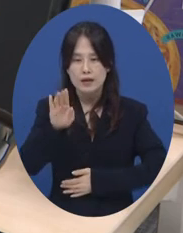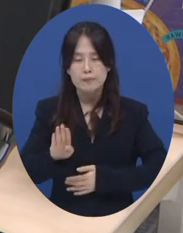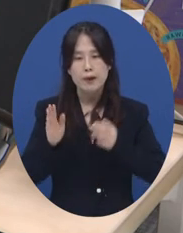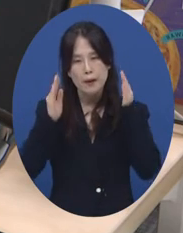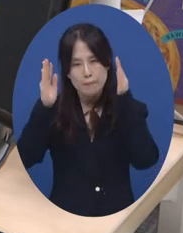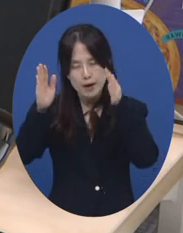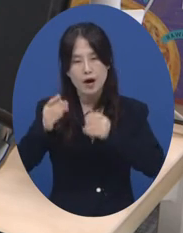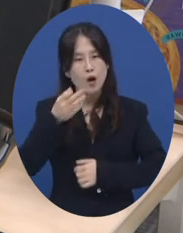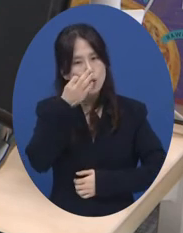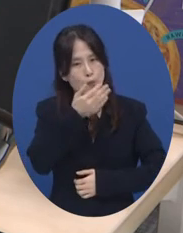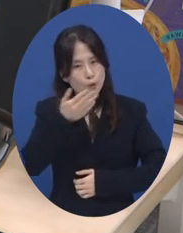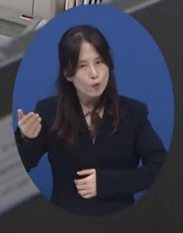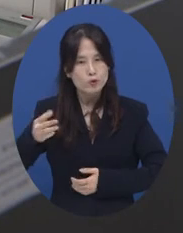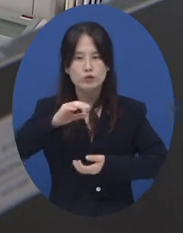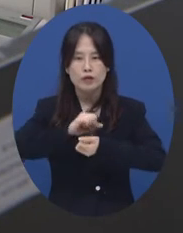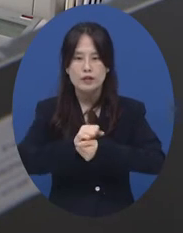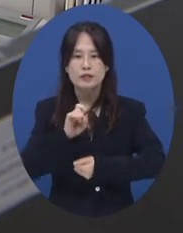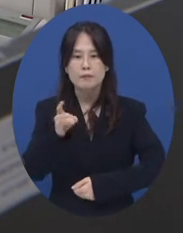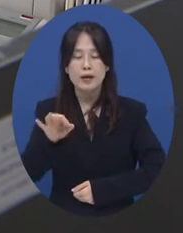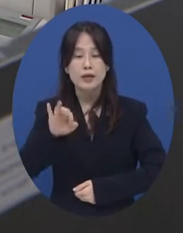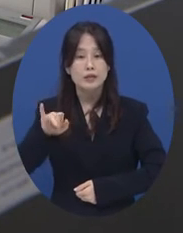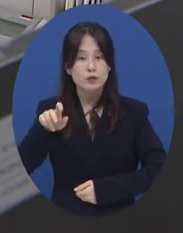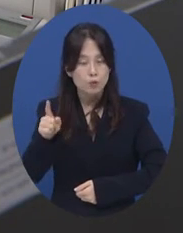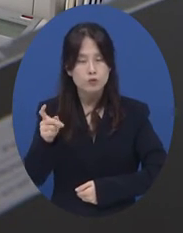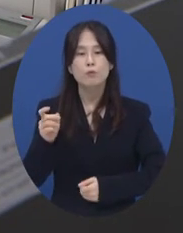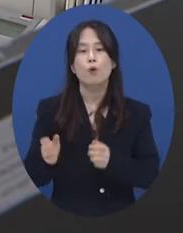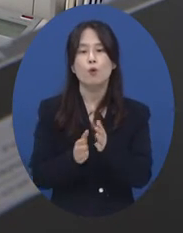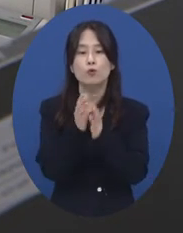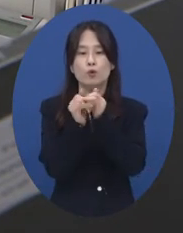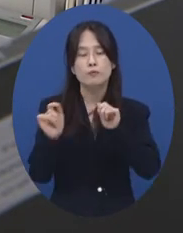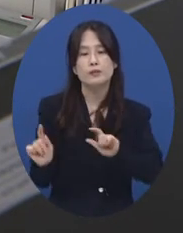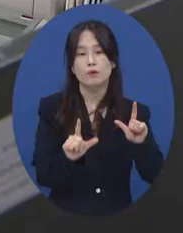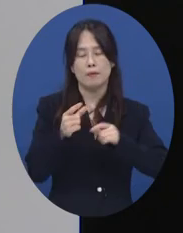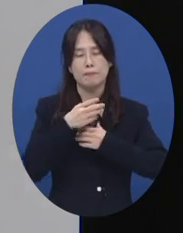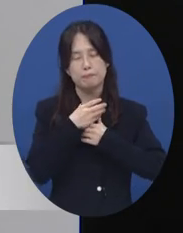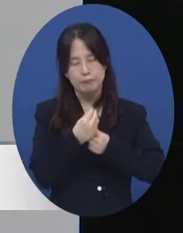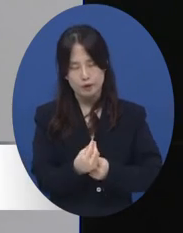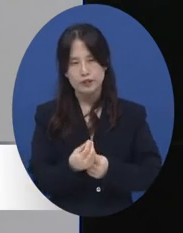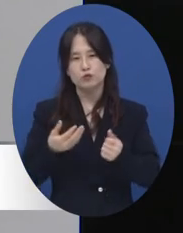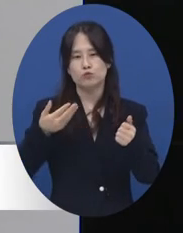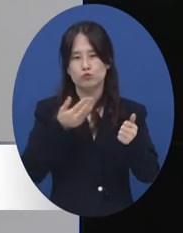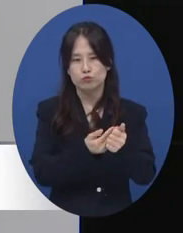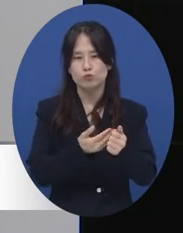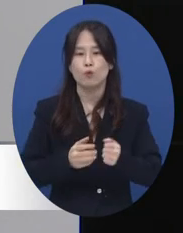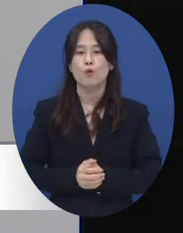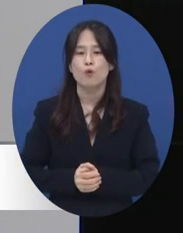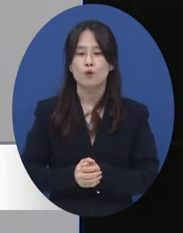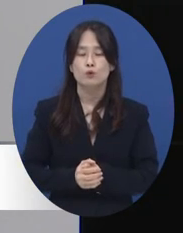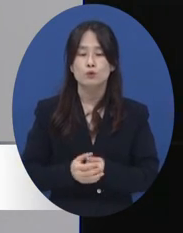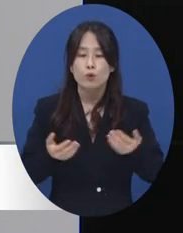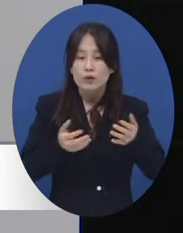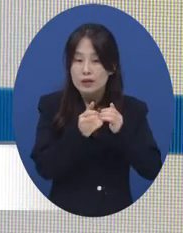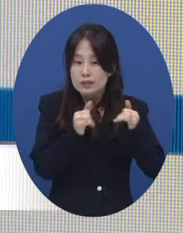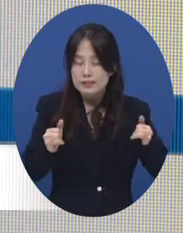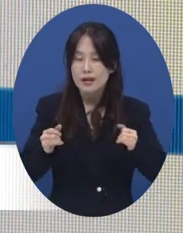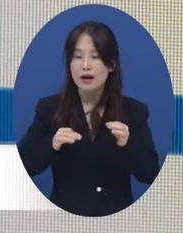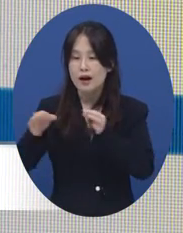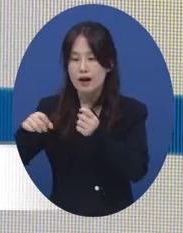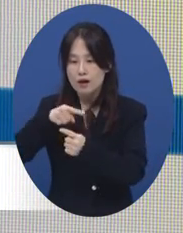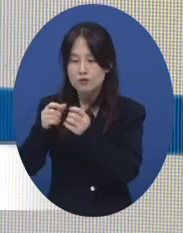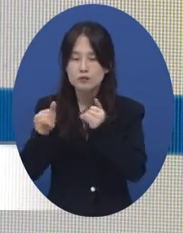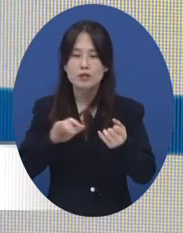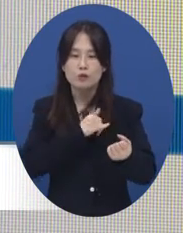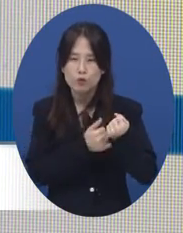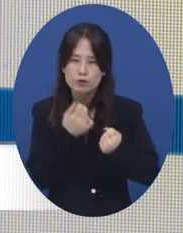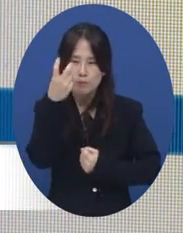nhn 페이 코 컨소시엄은 경기도민 생활을 보다 편리하게 하고 플랫폼 노동자와 소상공인의 권익을 보호하기